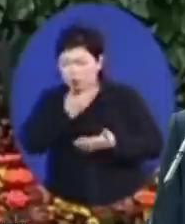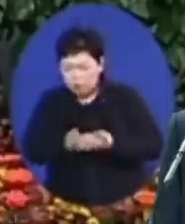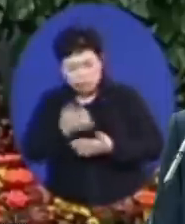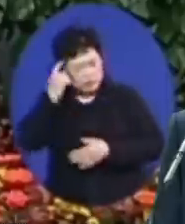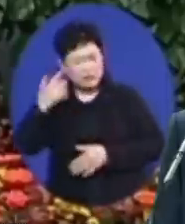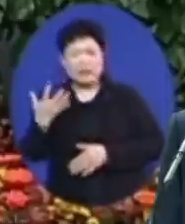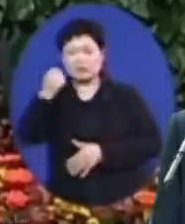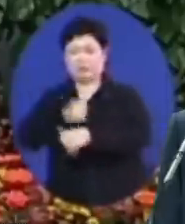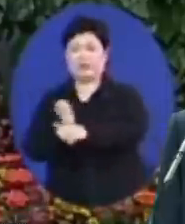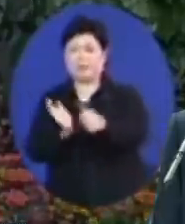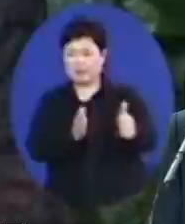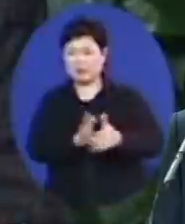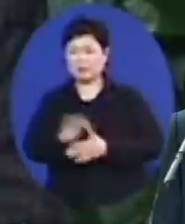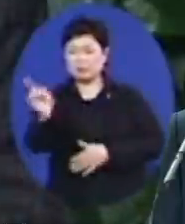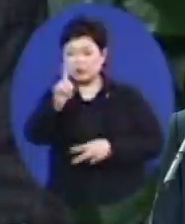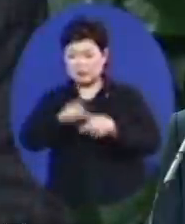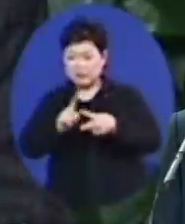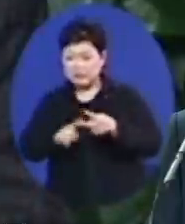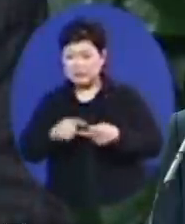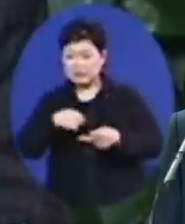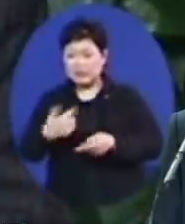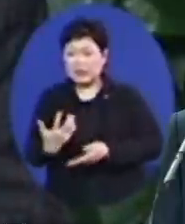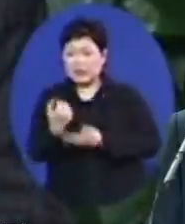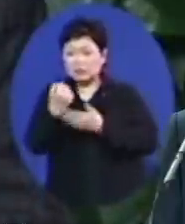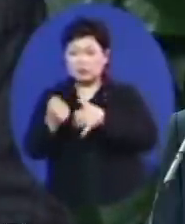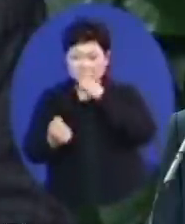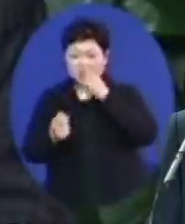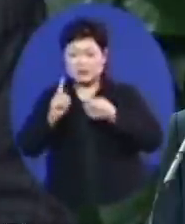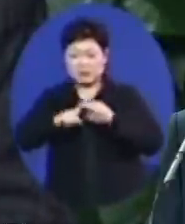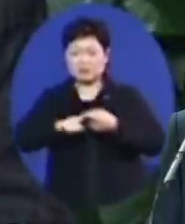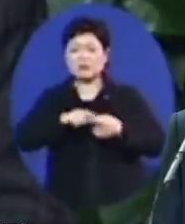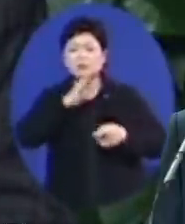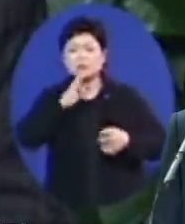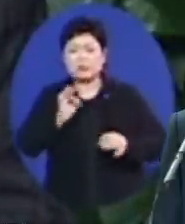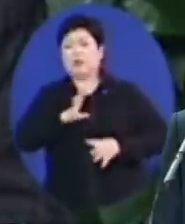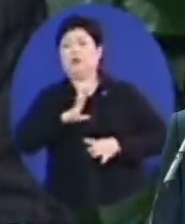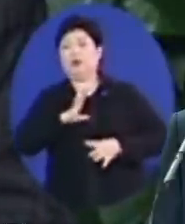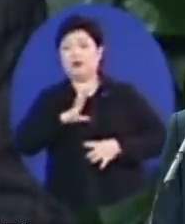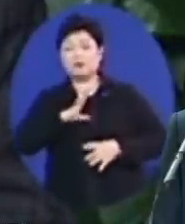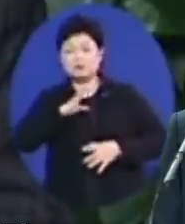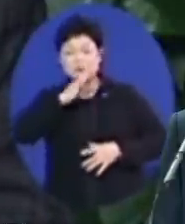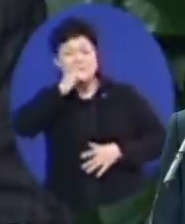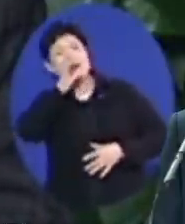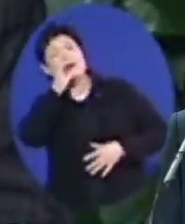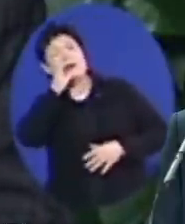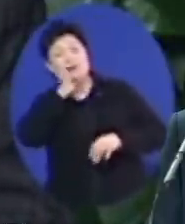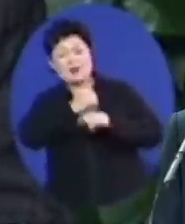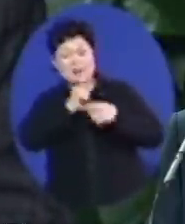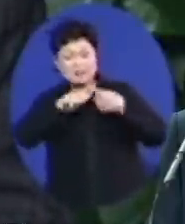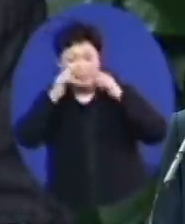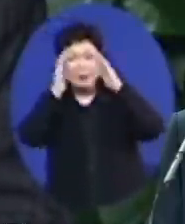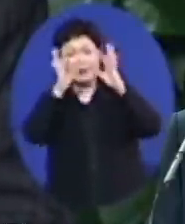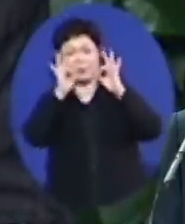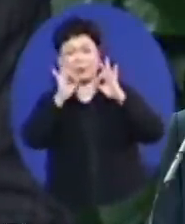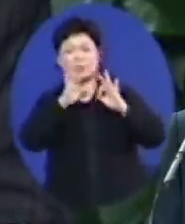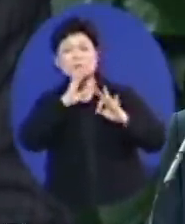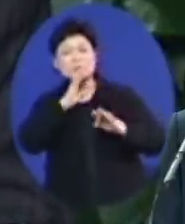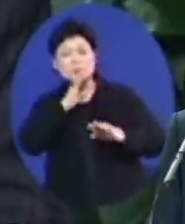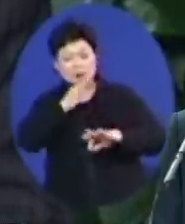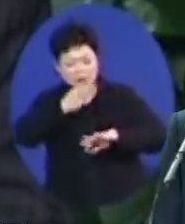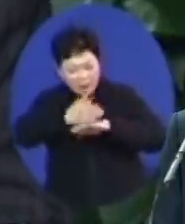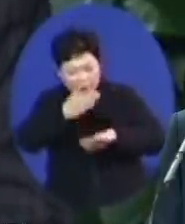합니다. 무엇이든지 내가 가지고 있는 것을 감탄하고 탐복하고 그것을 바라보고 누려야 되는